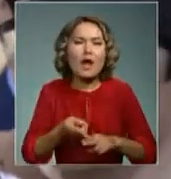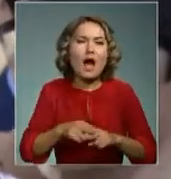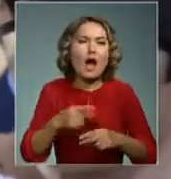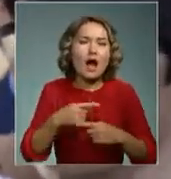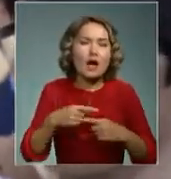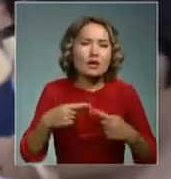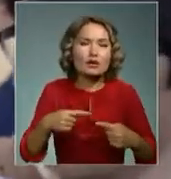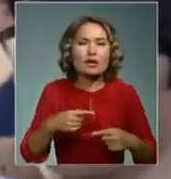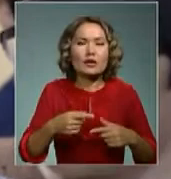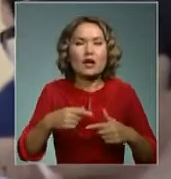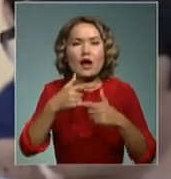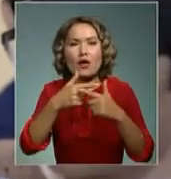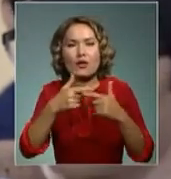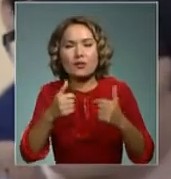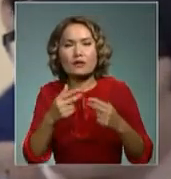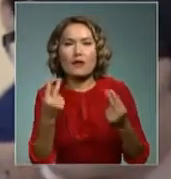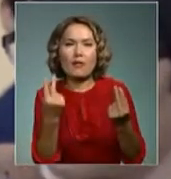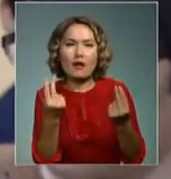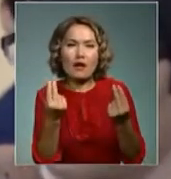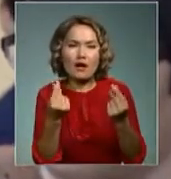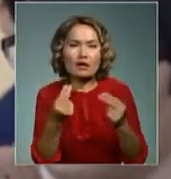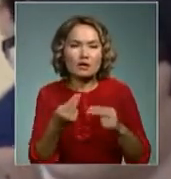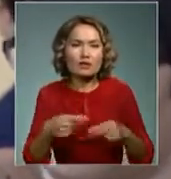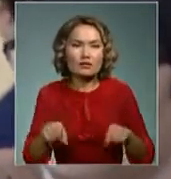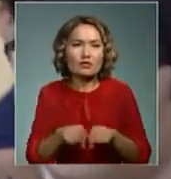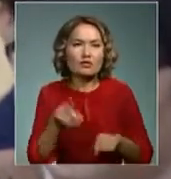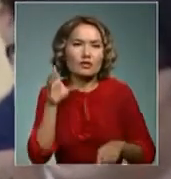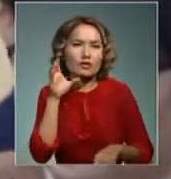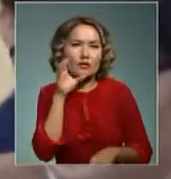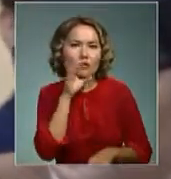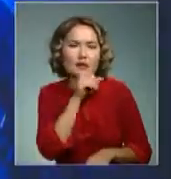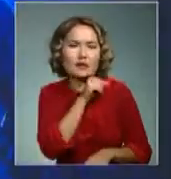және тұрғын үй кешендерінің активтері.